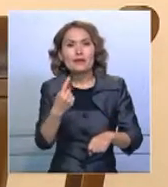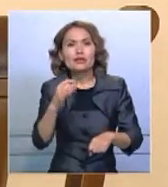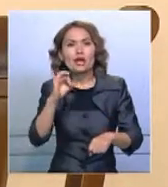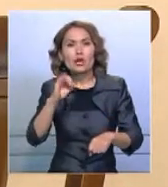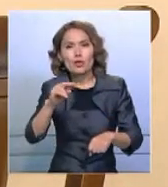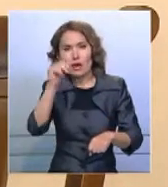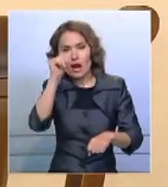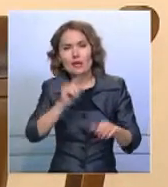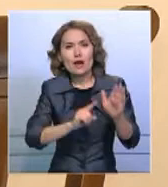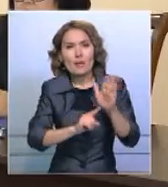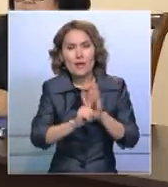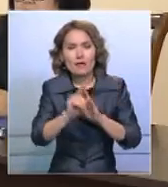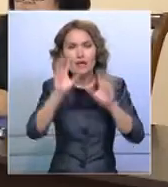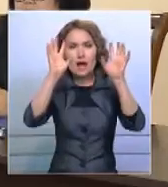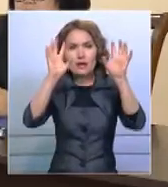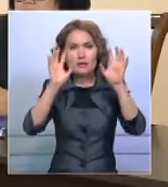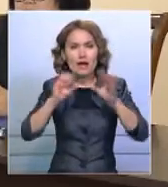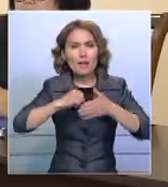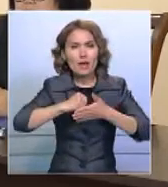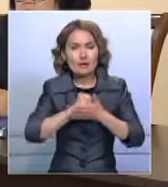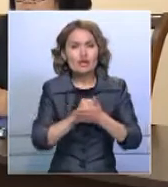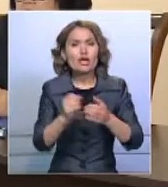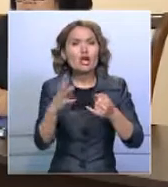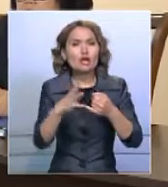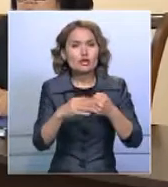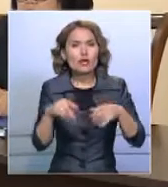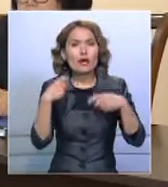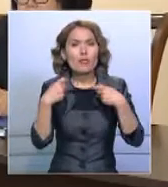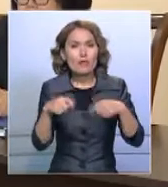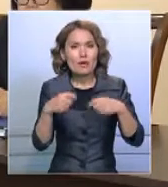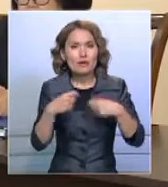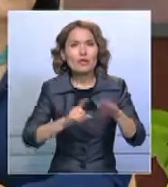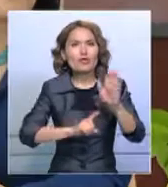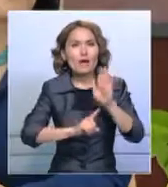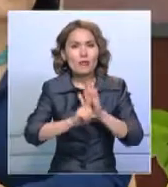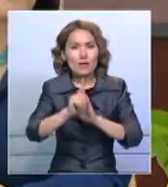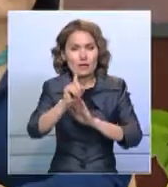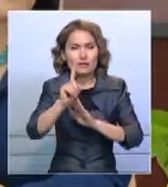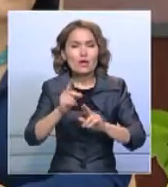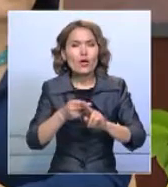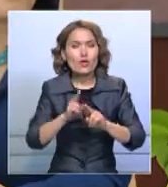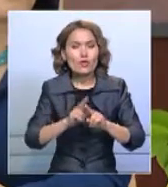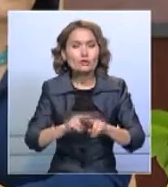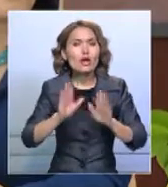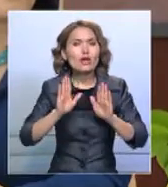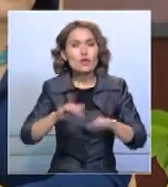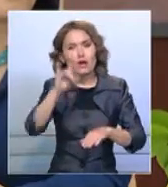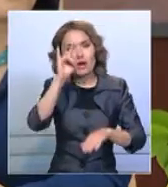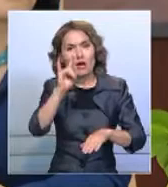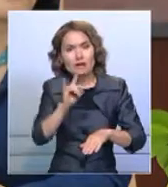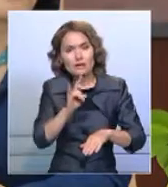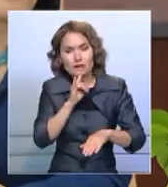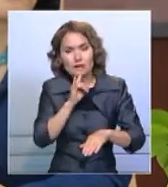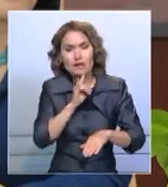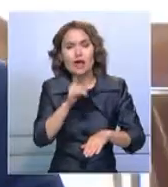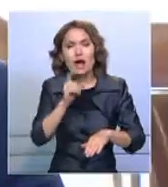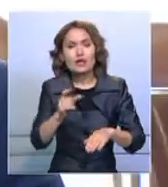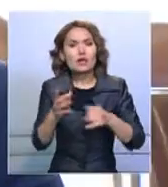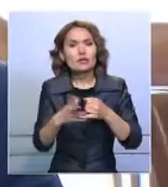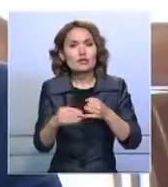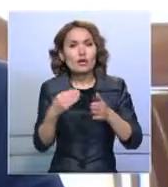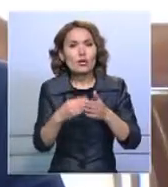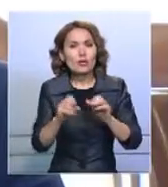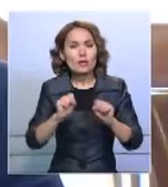шілдесінен бастап күшіне енетін заң негізгі мақсаты шаруалардың әлеуетін арттыруға бағытталғаны тоқталды. Сонымен қатар